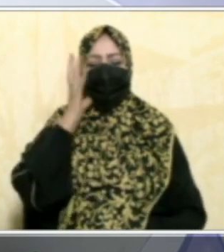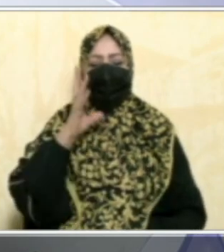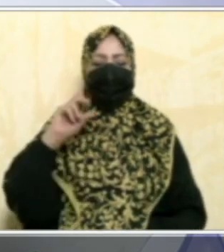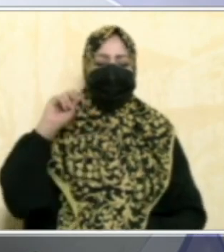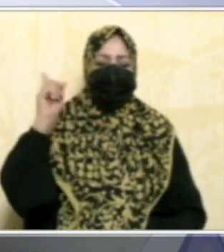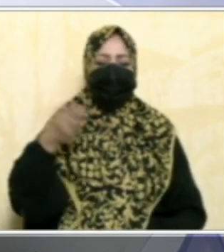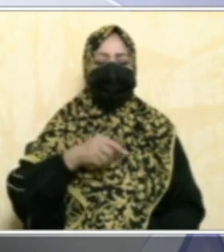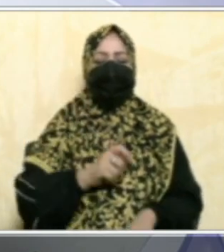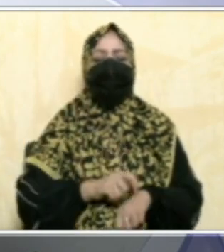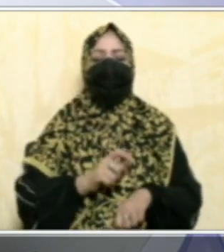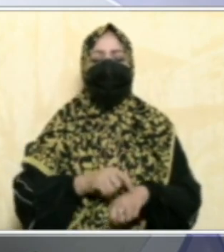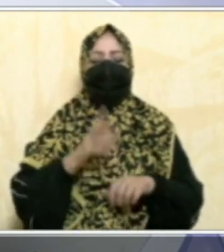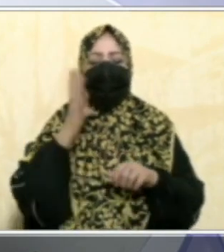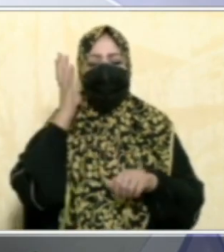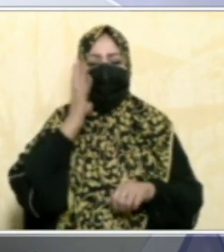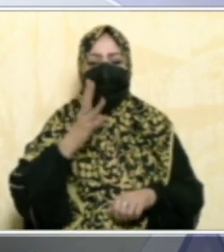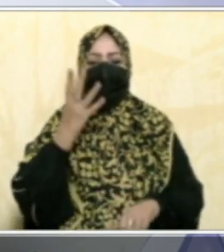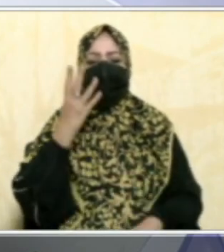لأن يعني